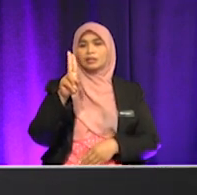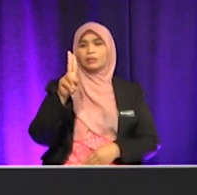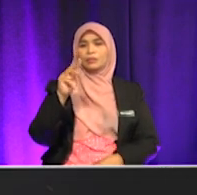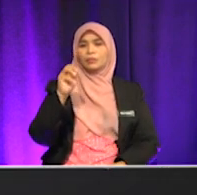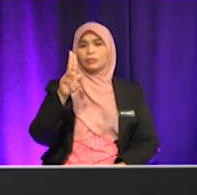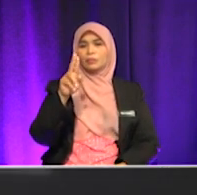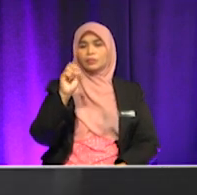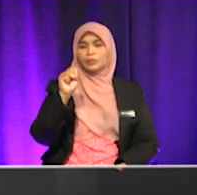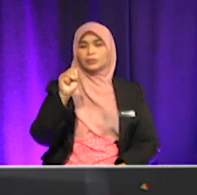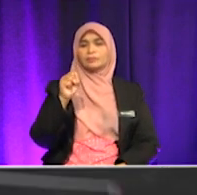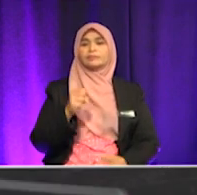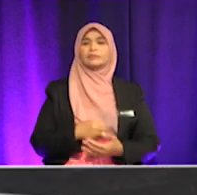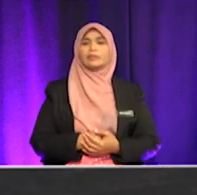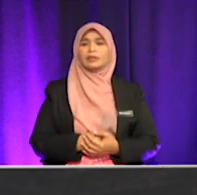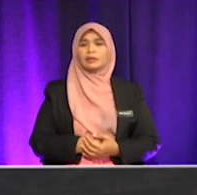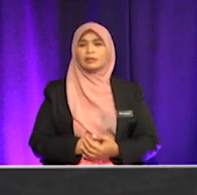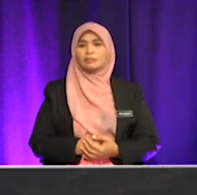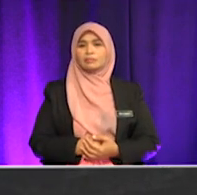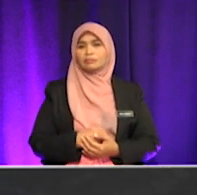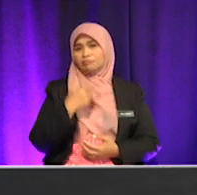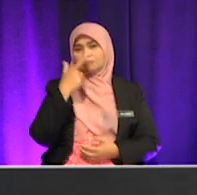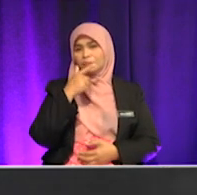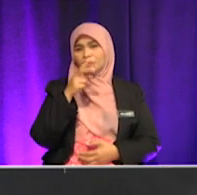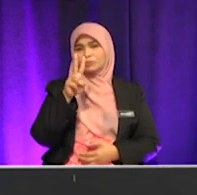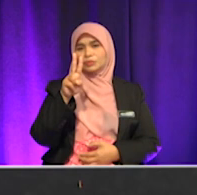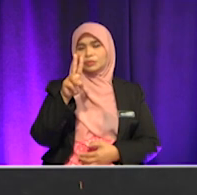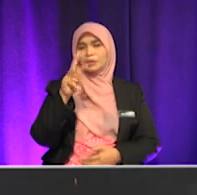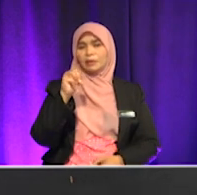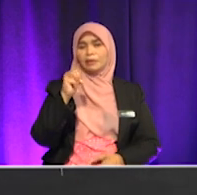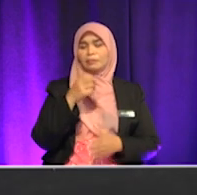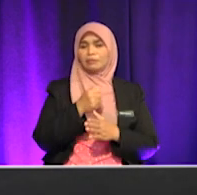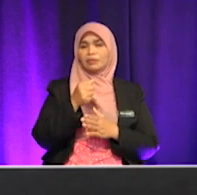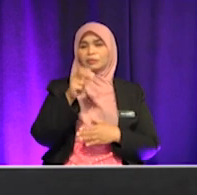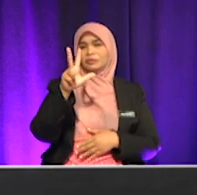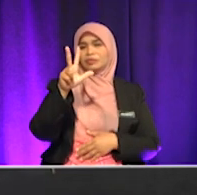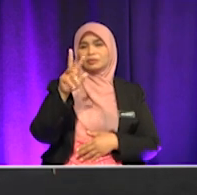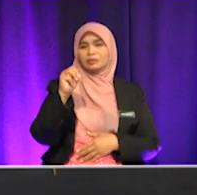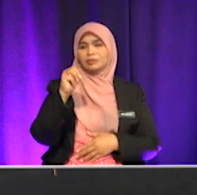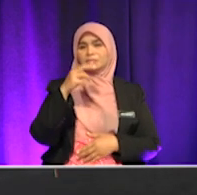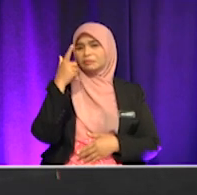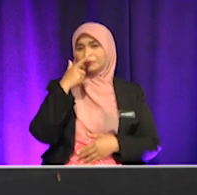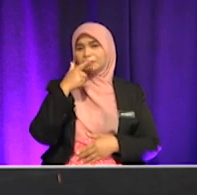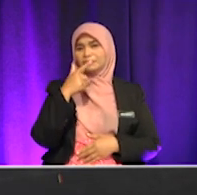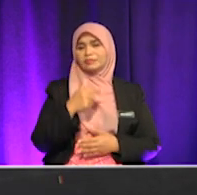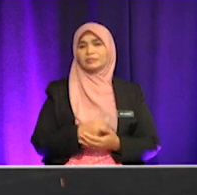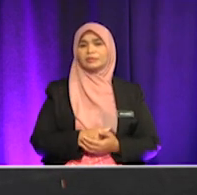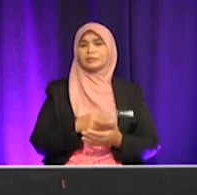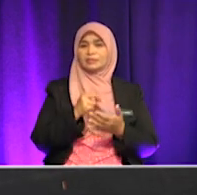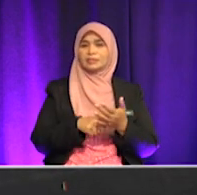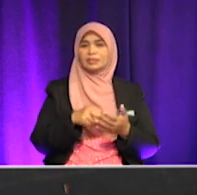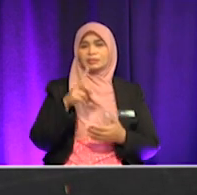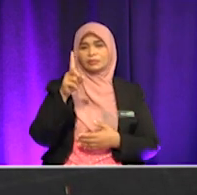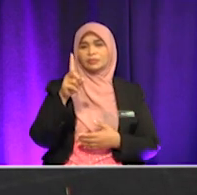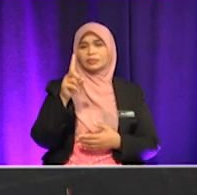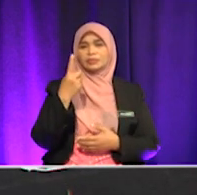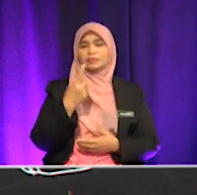nilai untuk kita punya algebra itu patutnya jadi 1 saja. Iya, perkara rumus mesti nilainya 1. Perkalinya mesti 1.